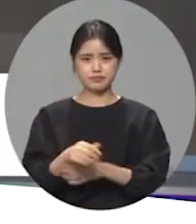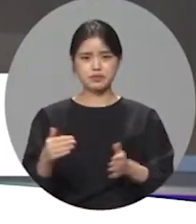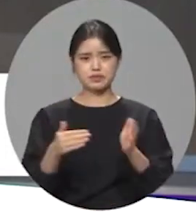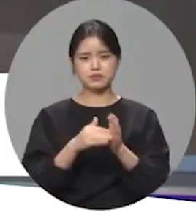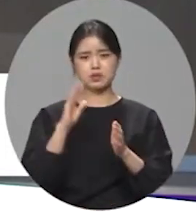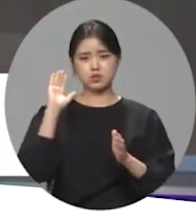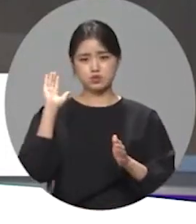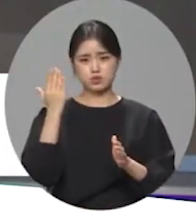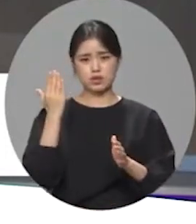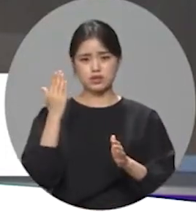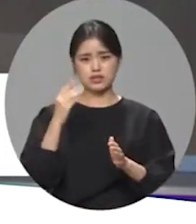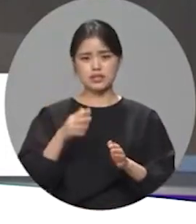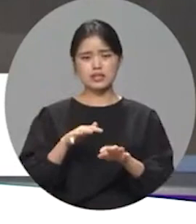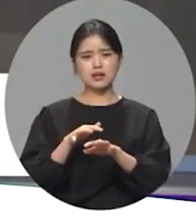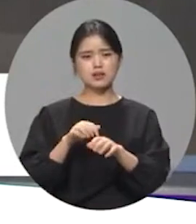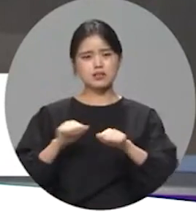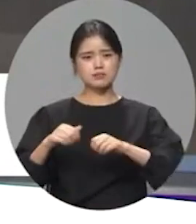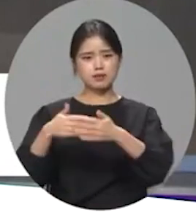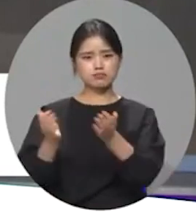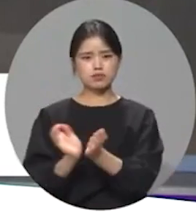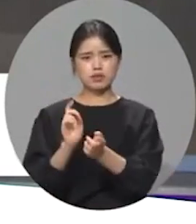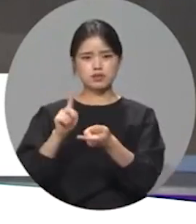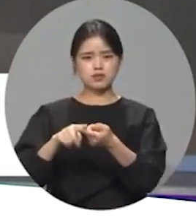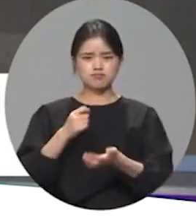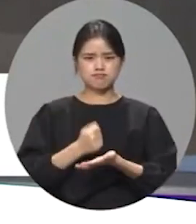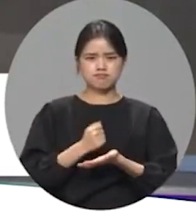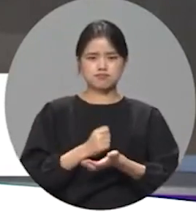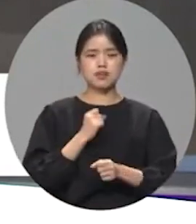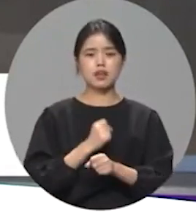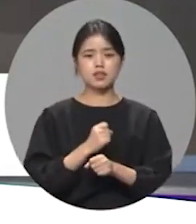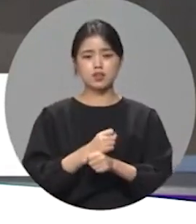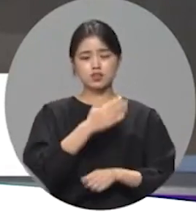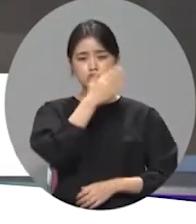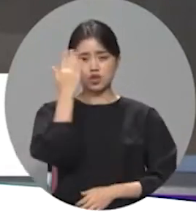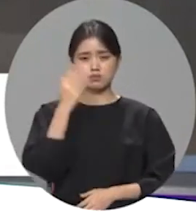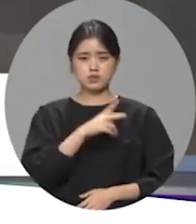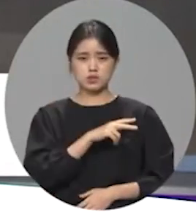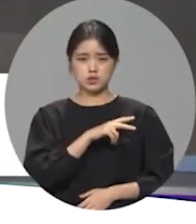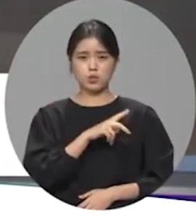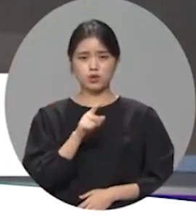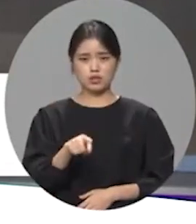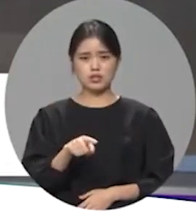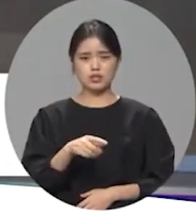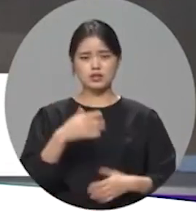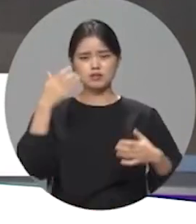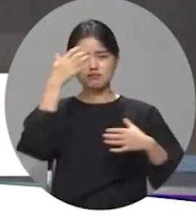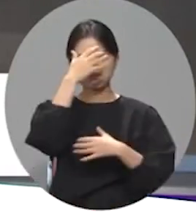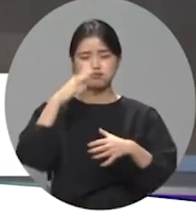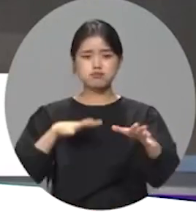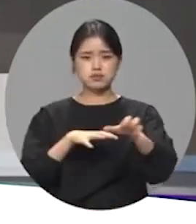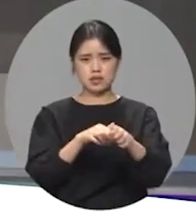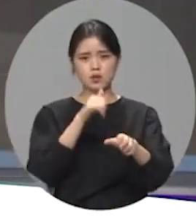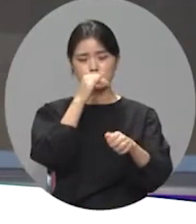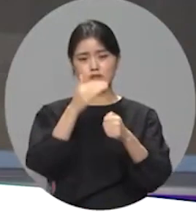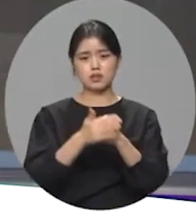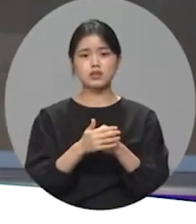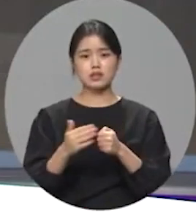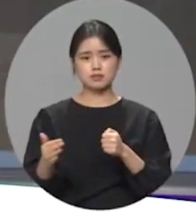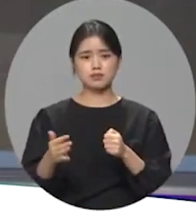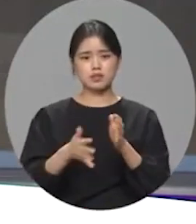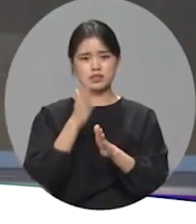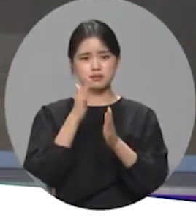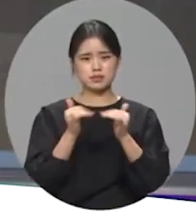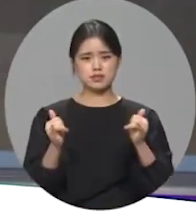최근까지 시 집행부의 향해서 소신 발언을 마다하지 않던 한 젊은 c 의 원이 음주운전 사고를 했기 때문인데요